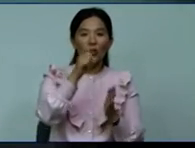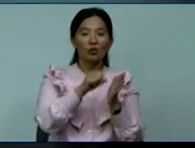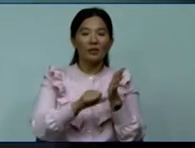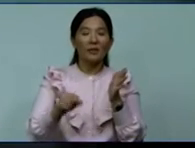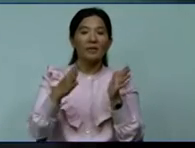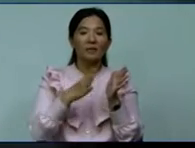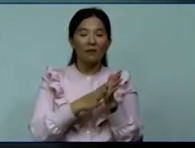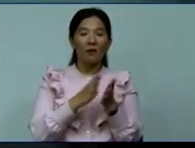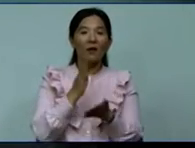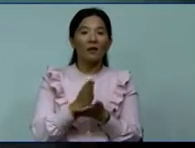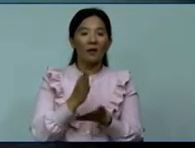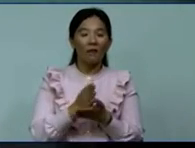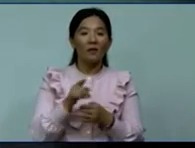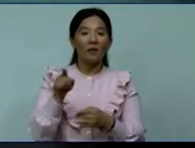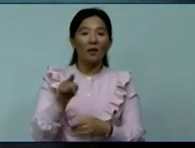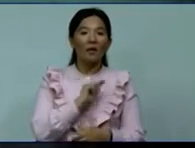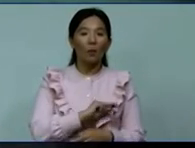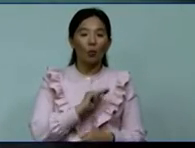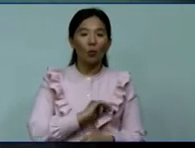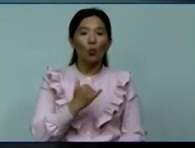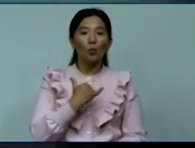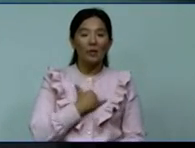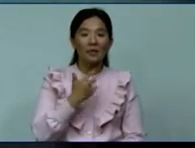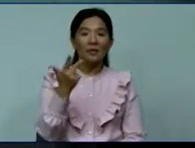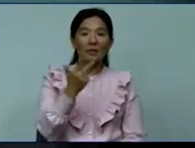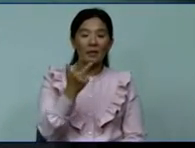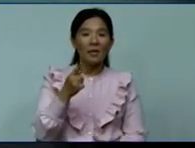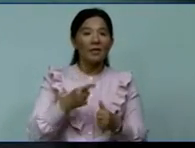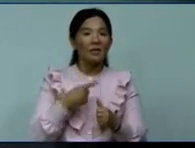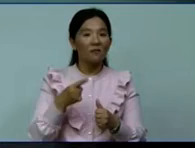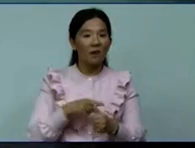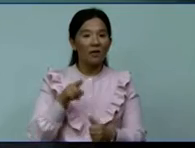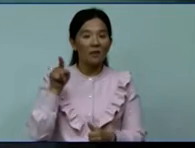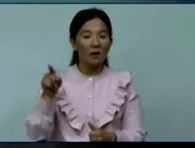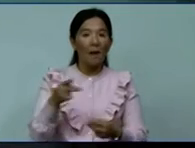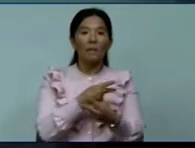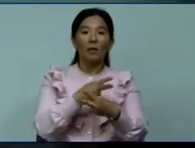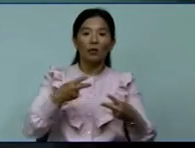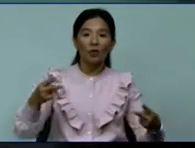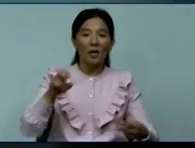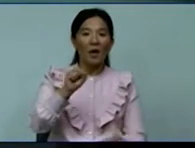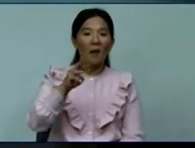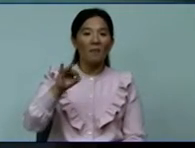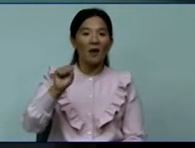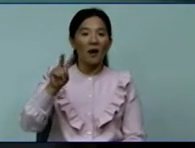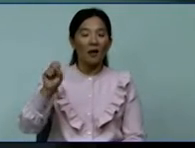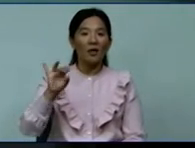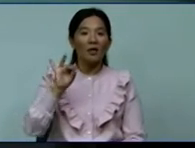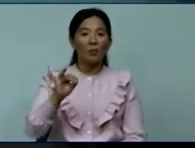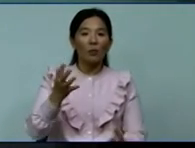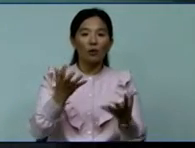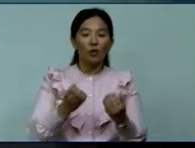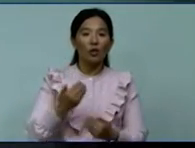169. Данная практическая работа у нас третья, и называется она «Получение аммиака и изучение его